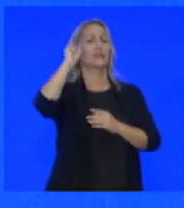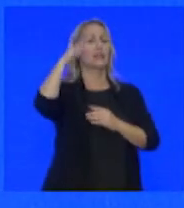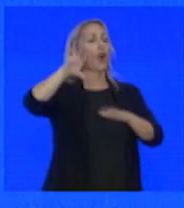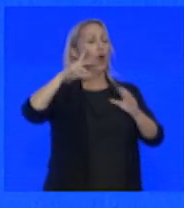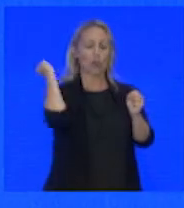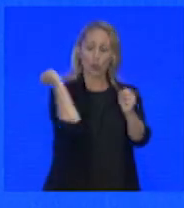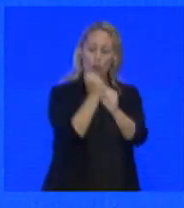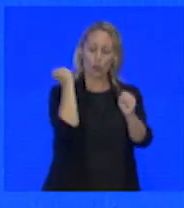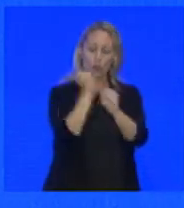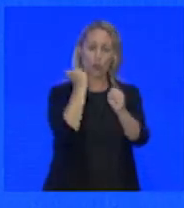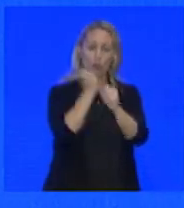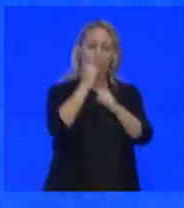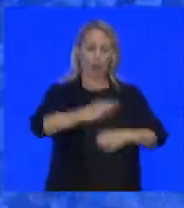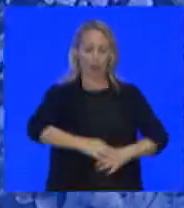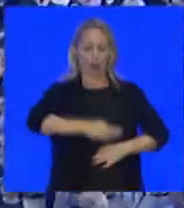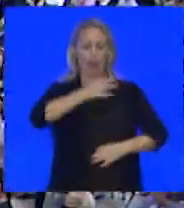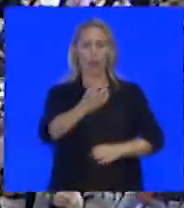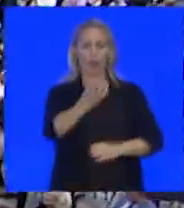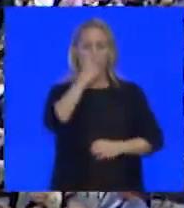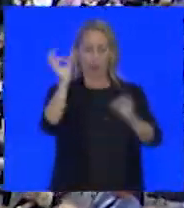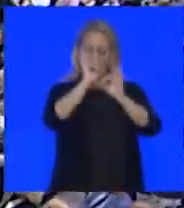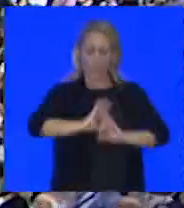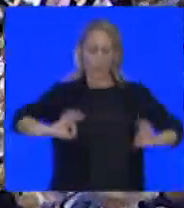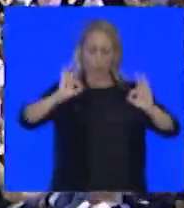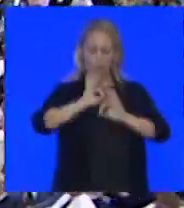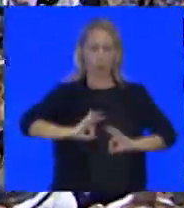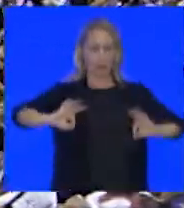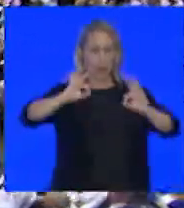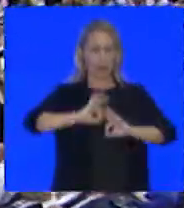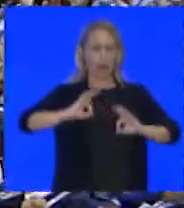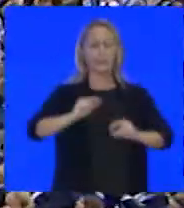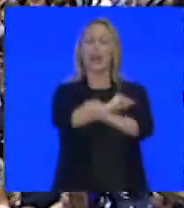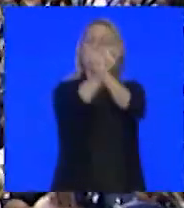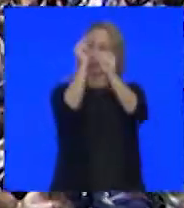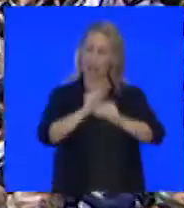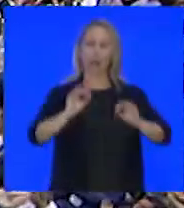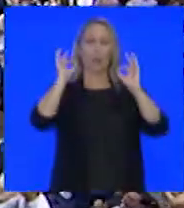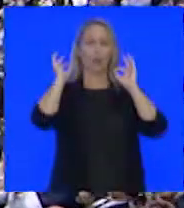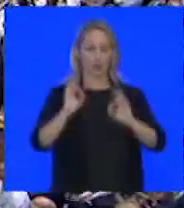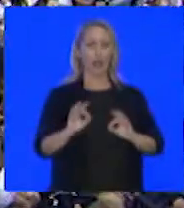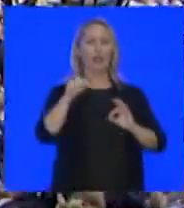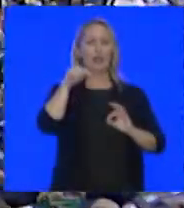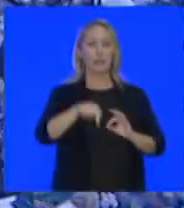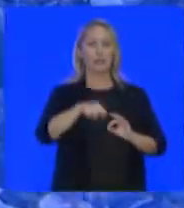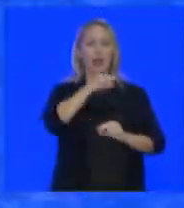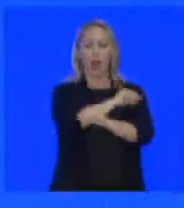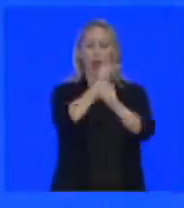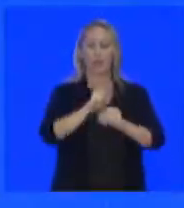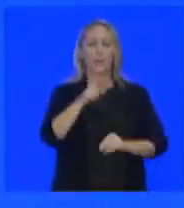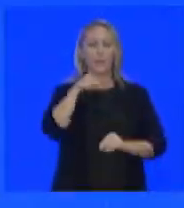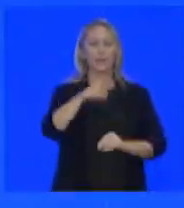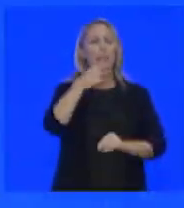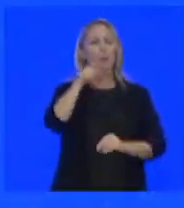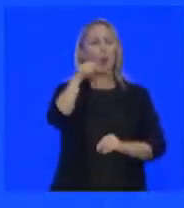δουλειά, σοβαρότητα, προετοιμασία και έμφαση στο αποτέλεσμα. Δεν μας αξίζει τίποτα λιγότερο.